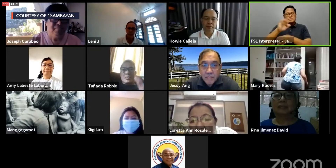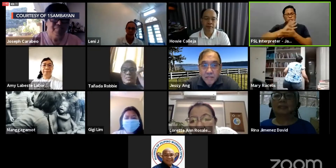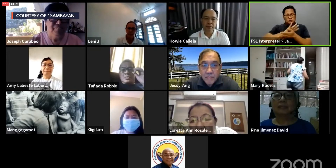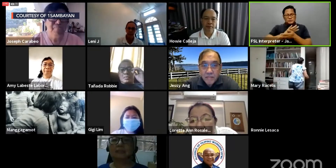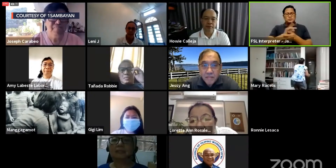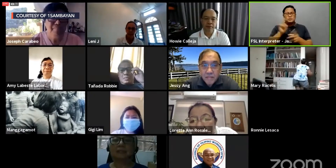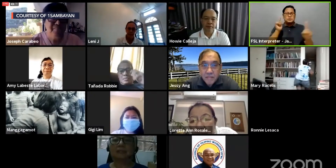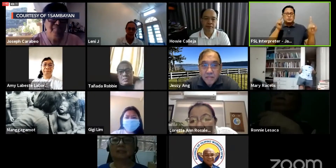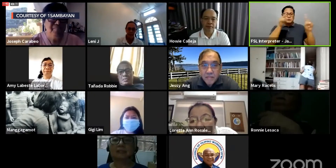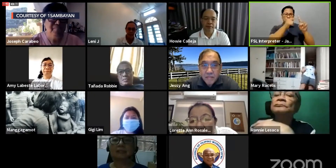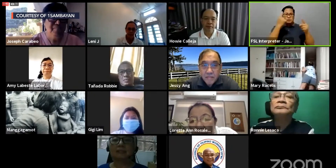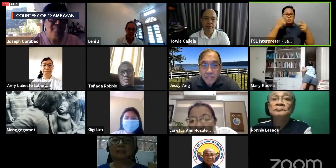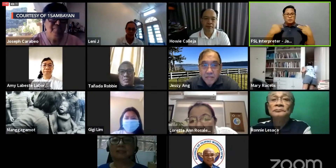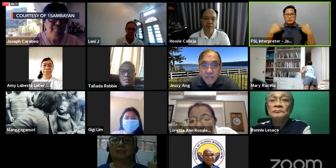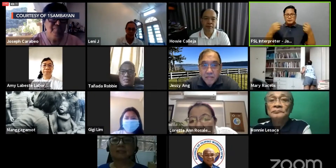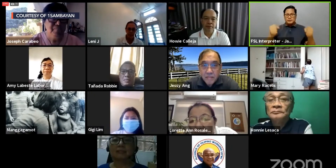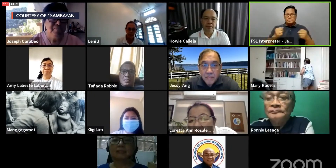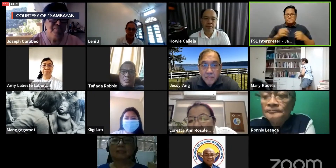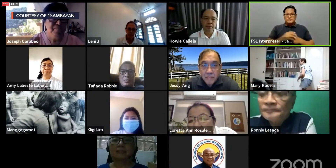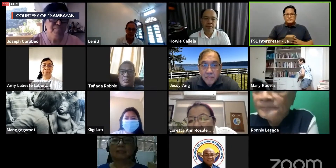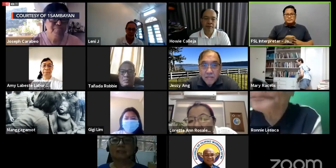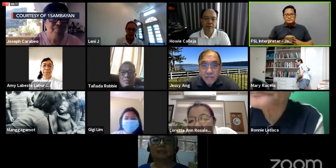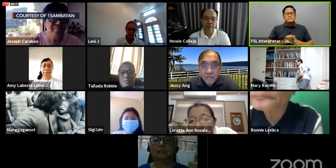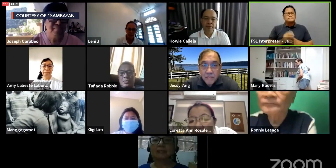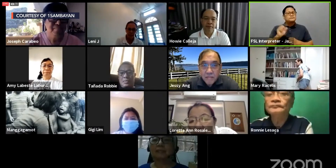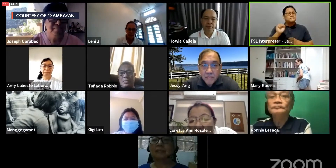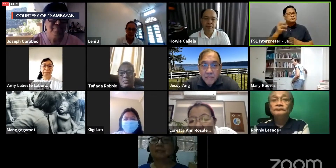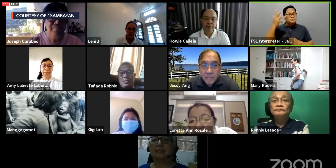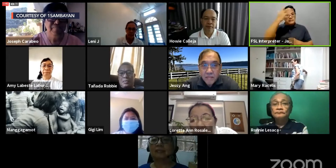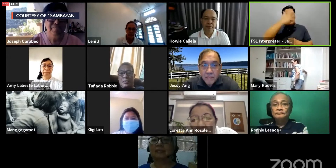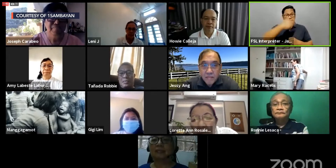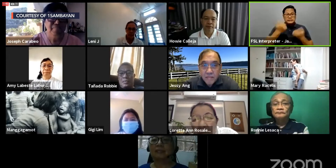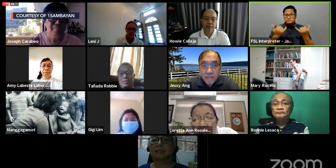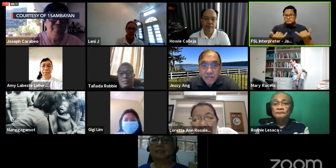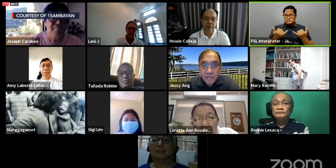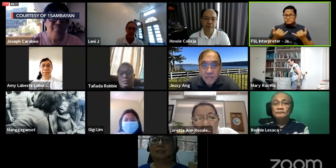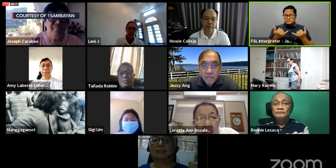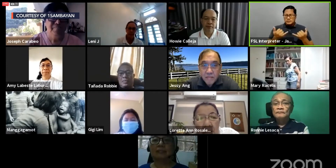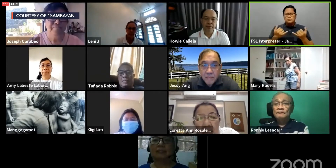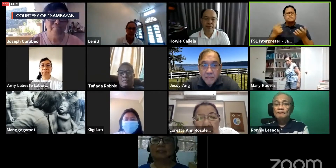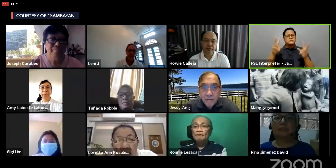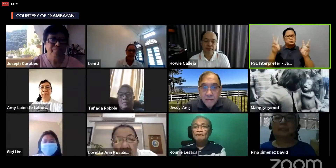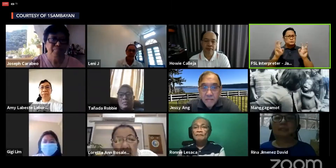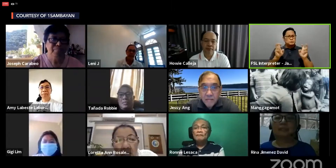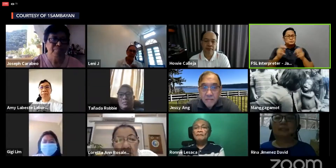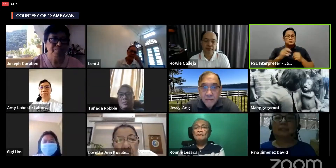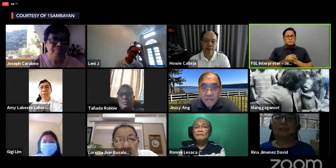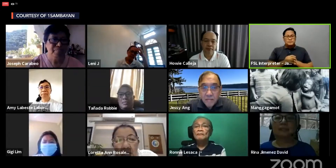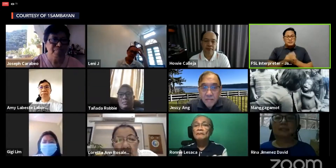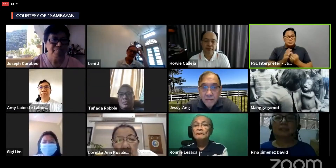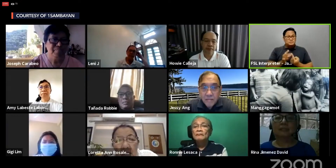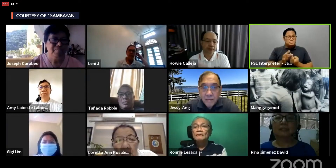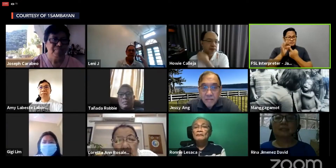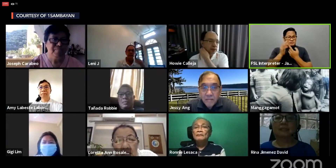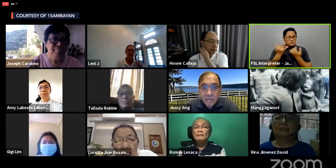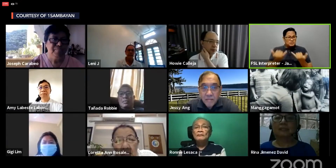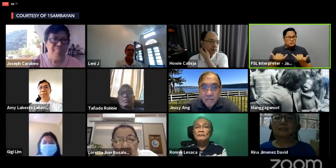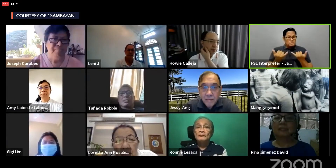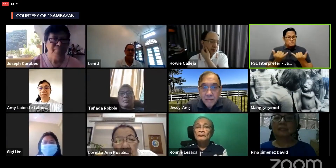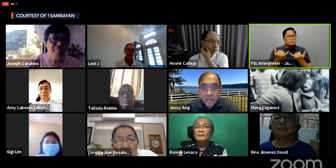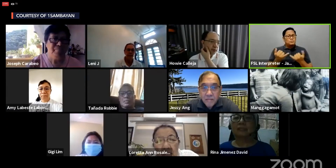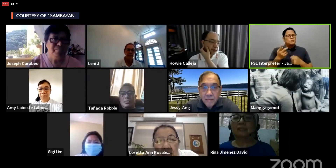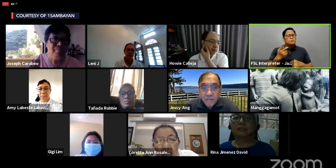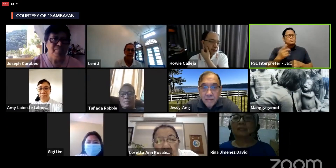tunguhin sa kalusugan. Napakahalaga nga itong paksa natin, lalo pa para sa